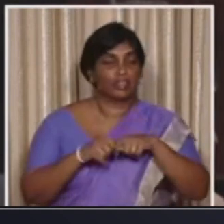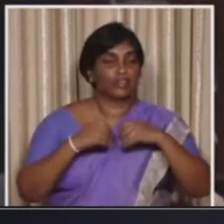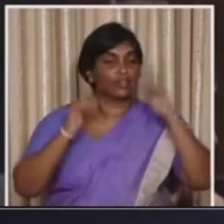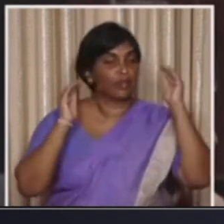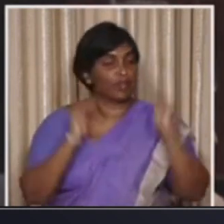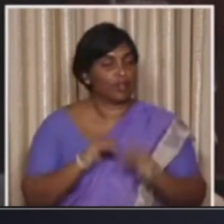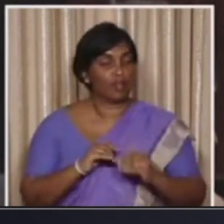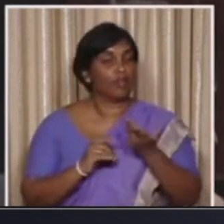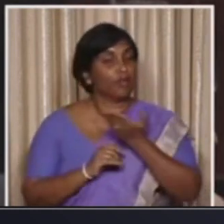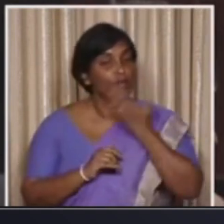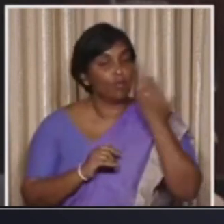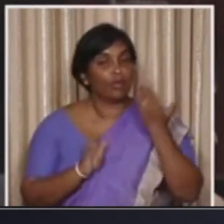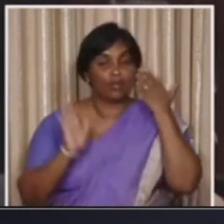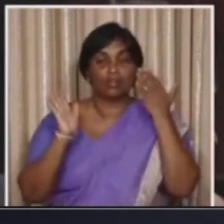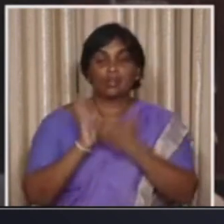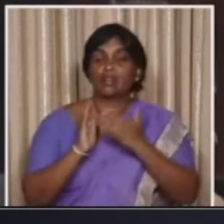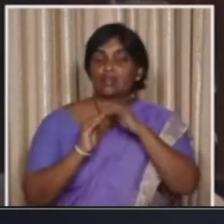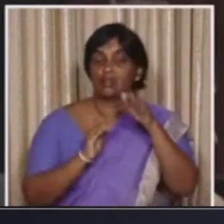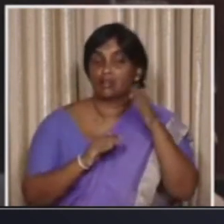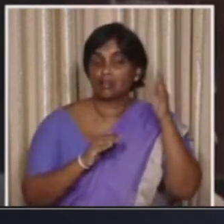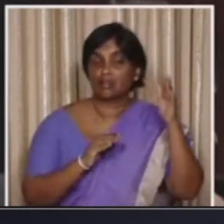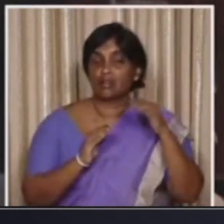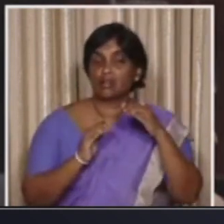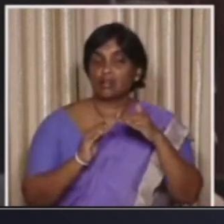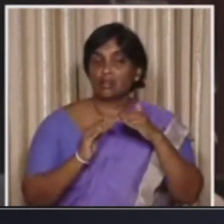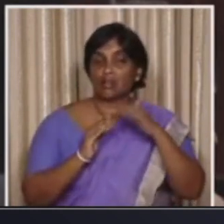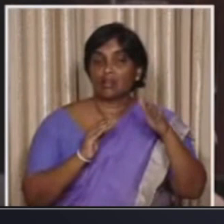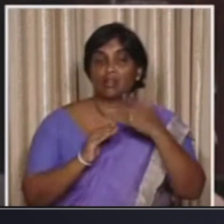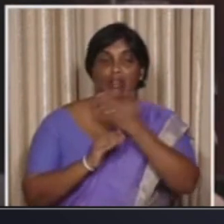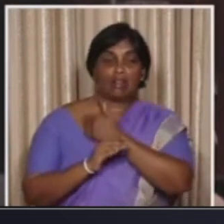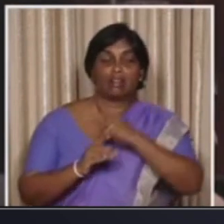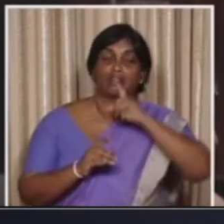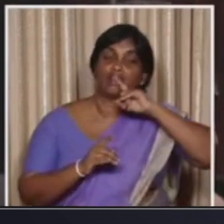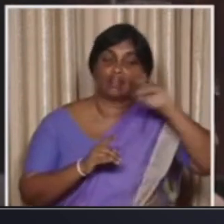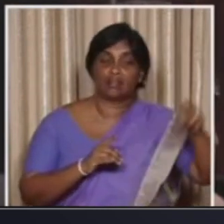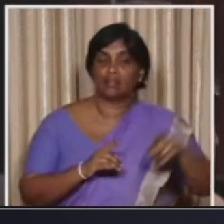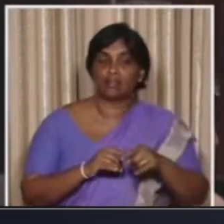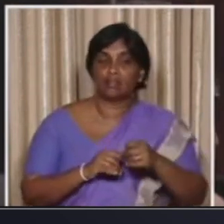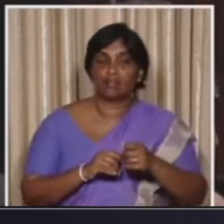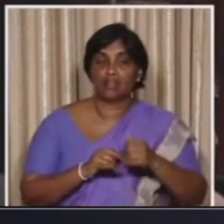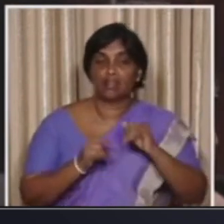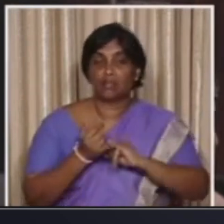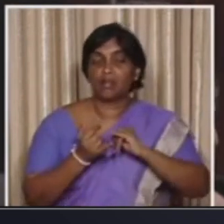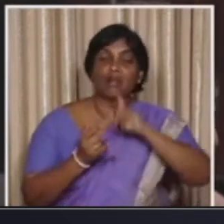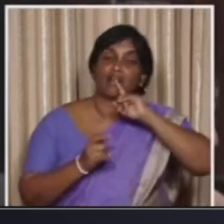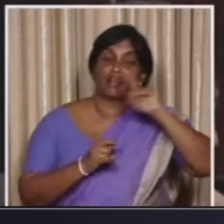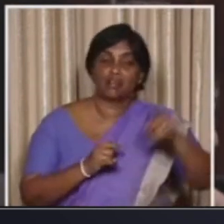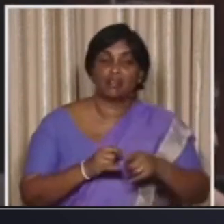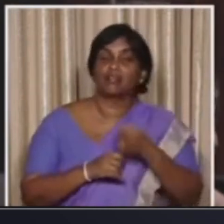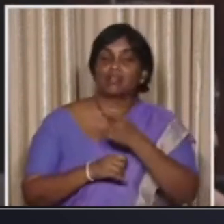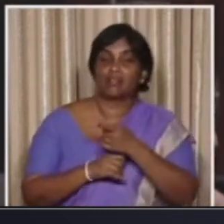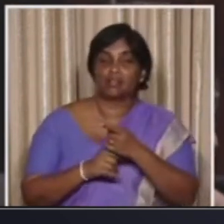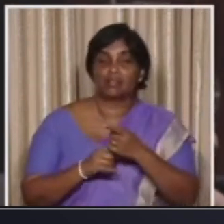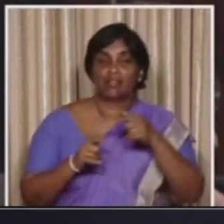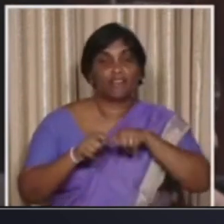අඩුයි. පුළුවන් නම් ඕක ගිහිලා ගමේ ඇසලින් නැන්දගෙන් අහන්න කියන්න බලන්න. සෝමේ මාමට කියන්න කියන්න බලන්න.